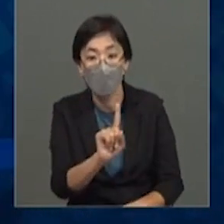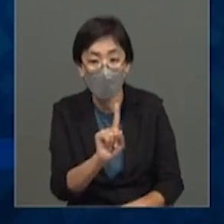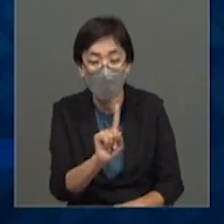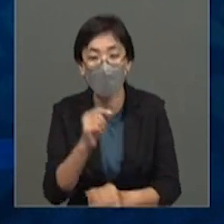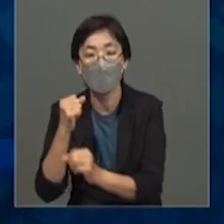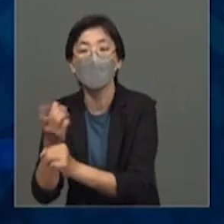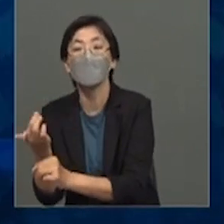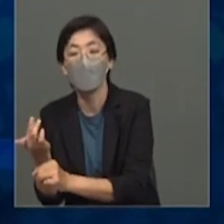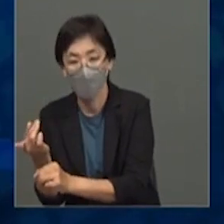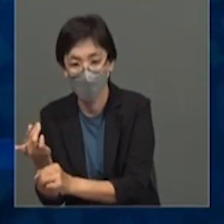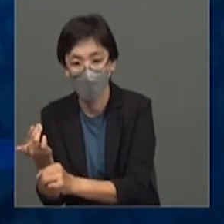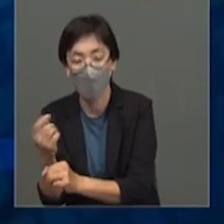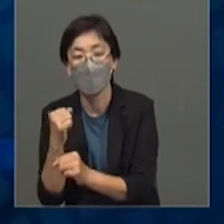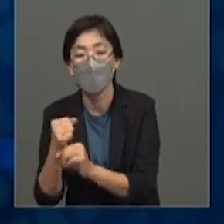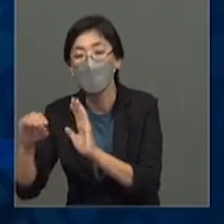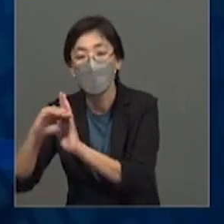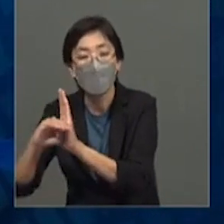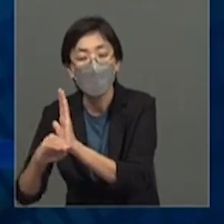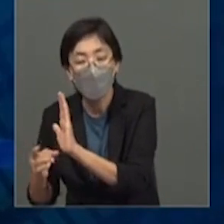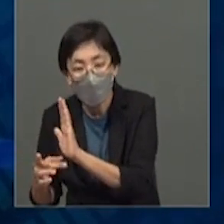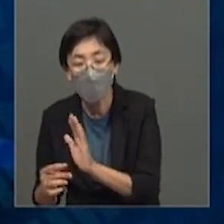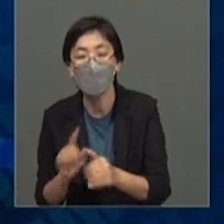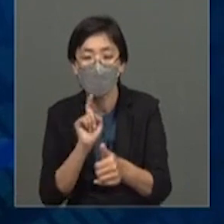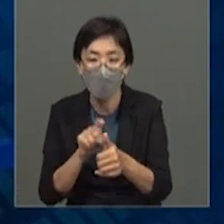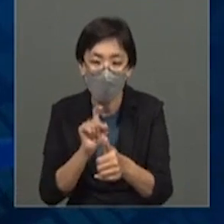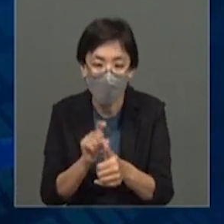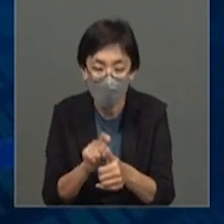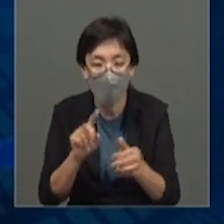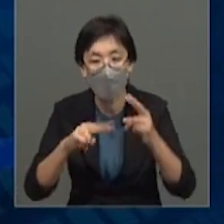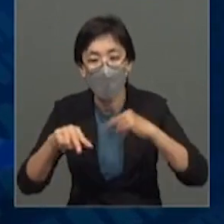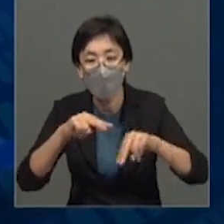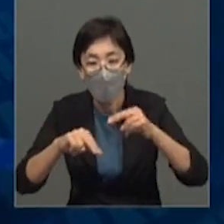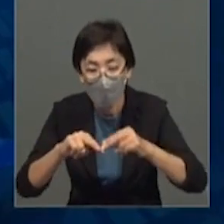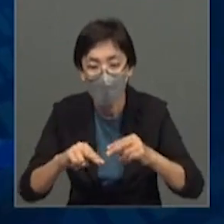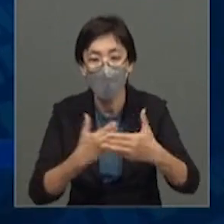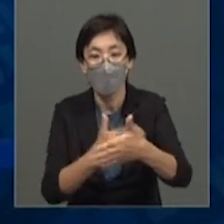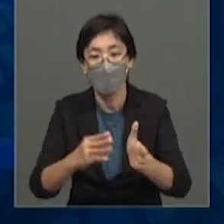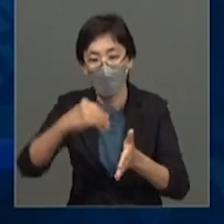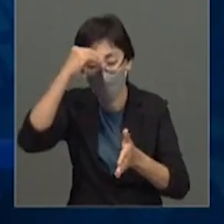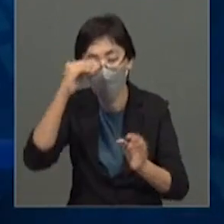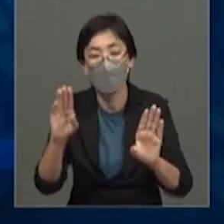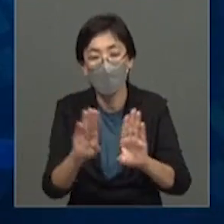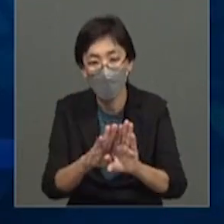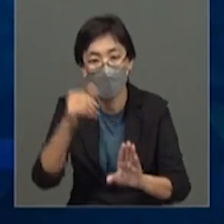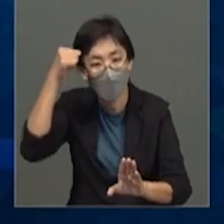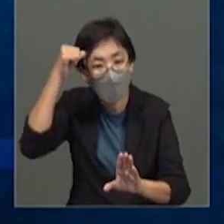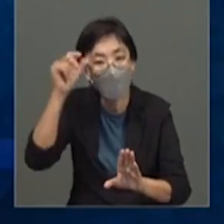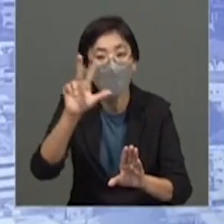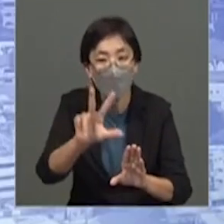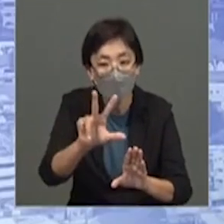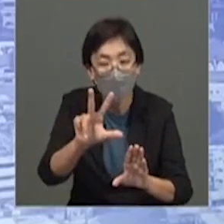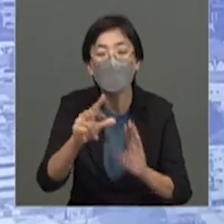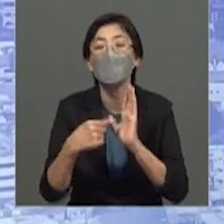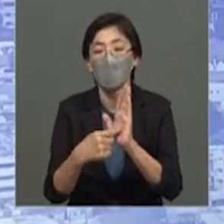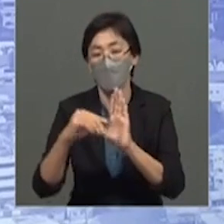องดำเนินการอย่างไรต่อเช่นลงไปสอบสวนโรคแล้วก็ให้ปิดเฉพาะห้องเรียนนั้นแค่3วันอย่